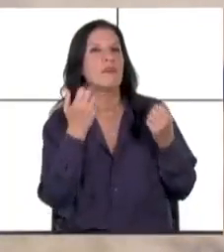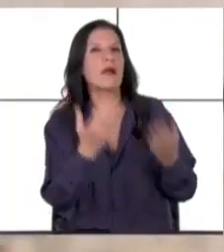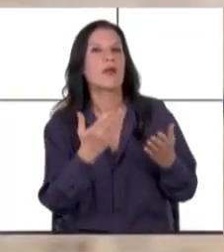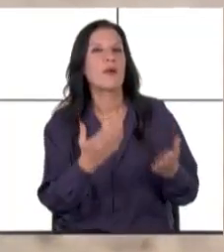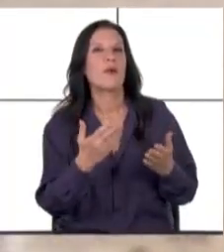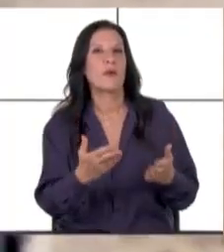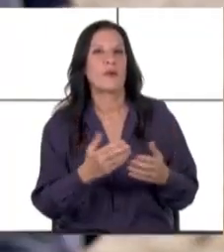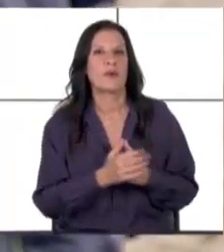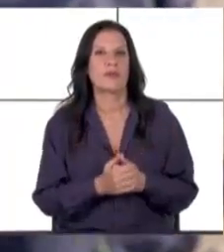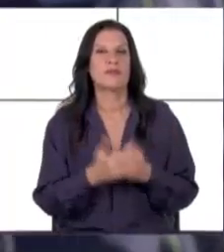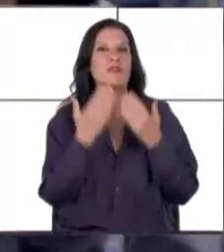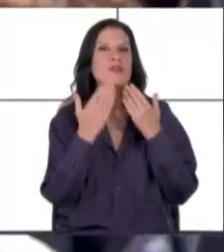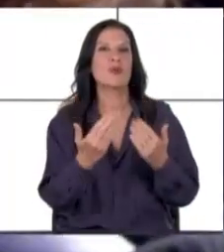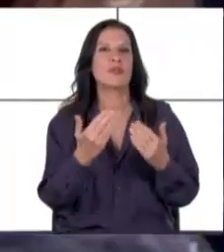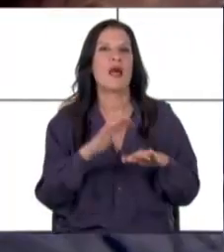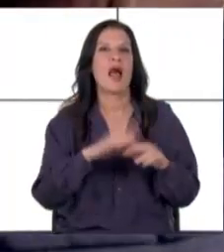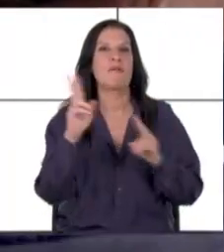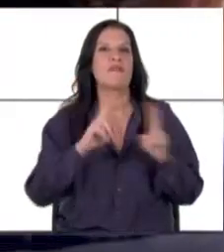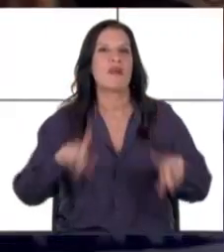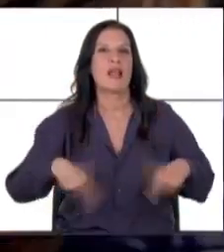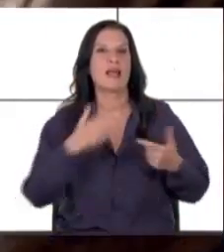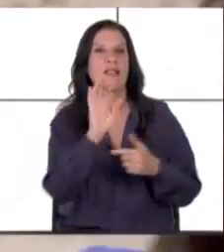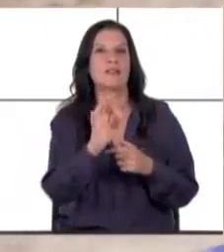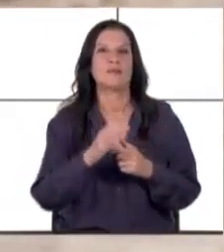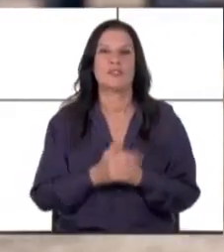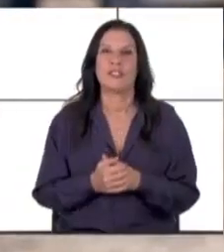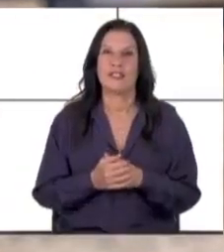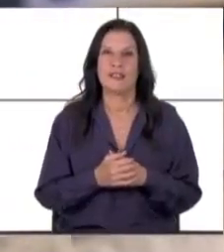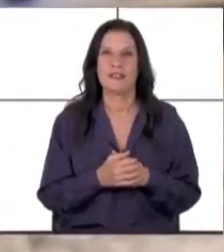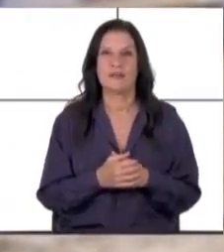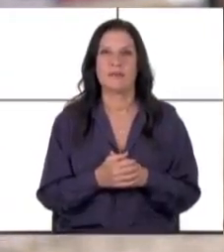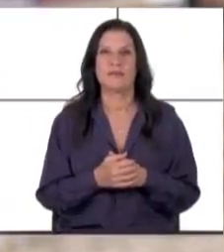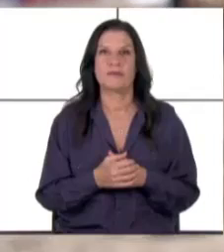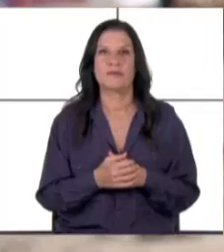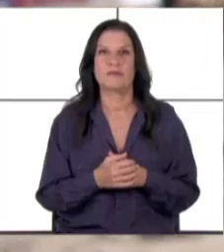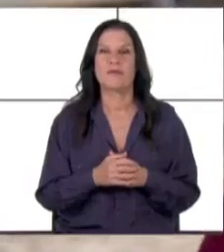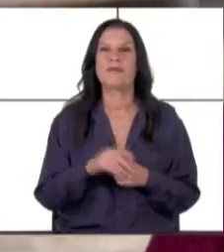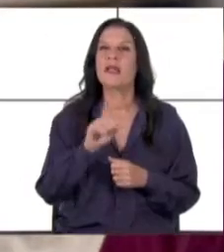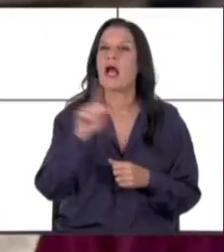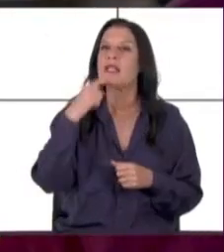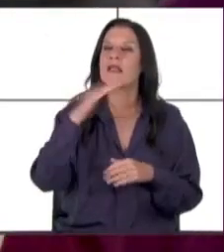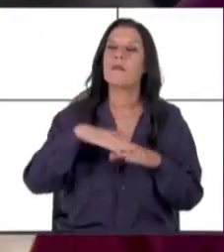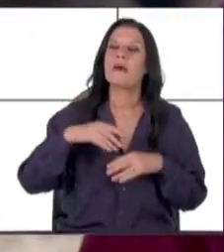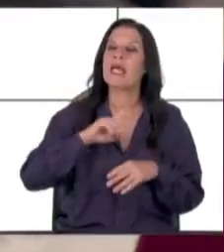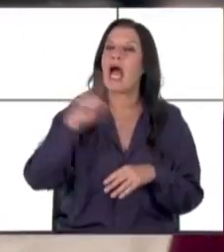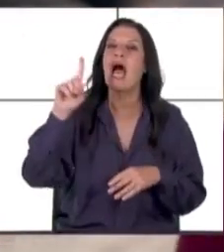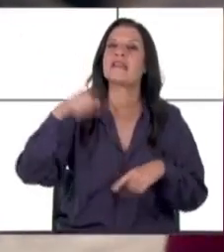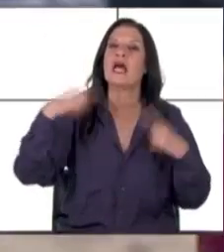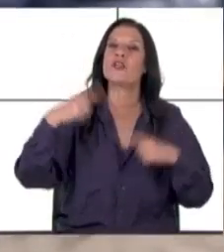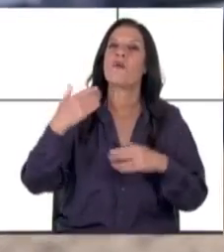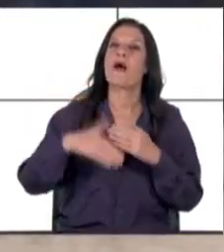כל המפעל החיים שעשית. אל תדברי על היום האחרון. נדבר על היום האמצעי. מה נעצור תמונה